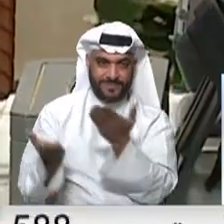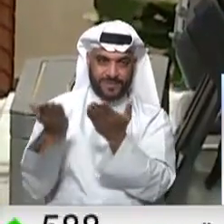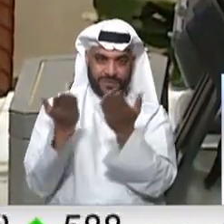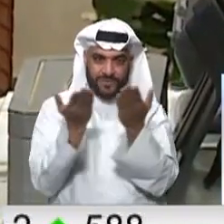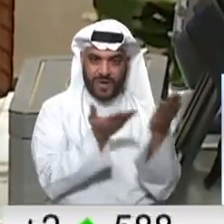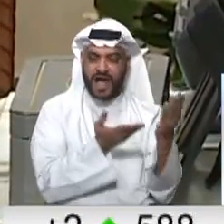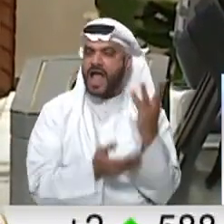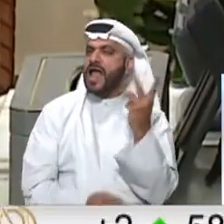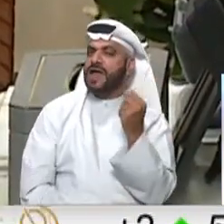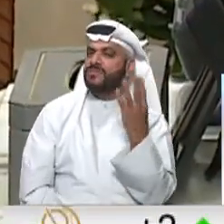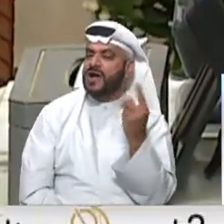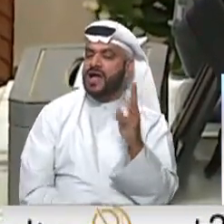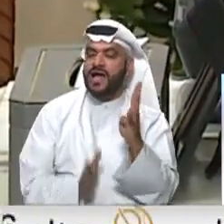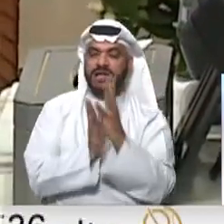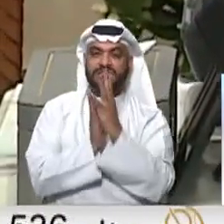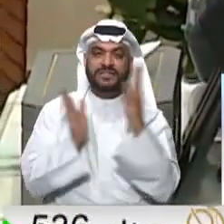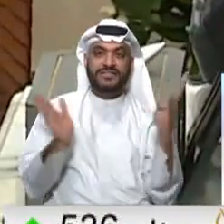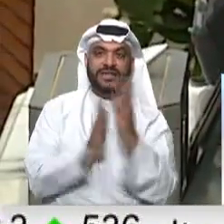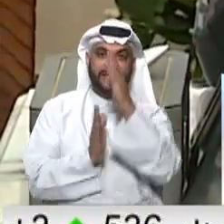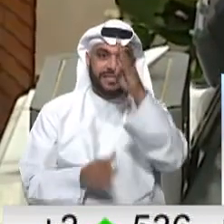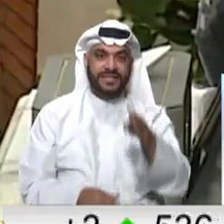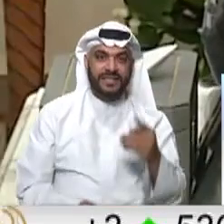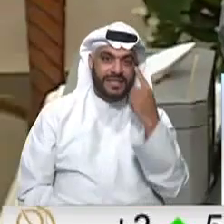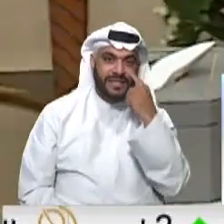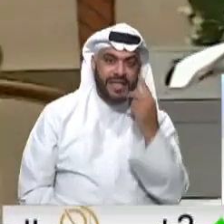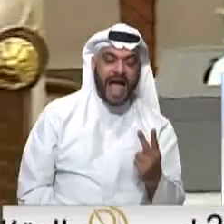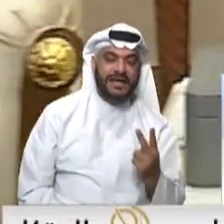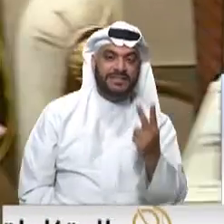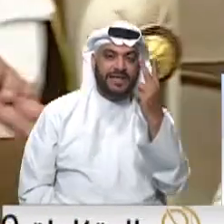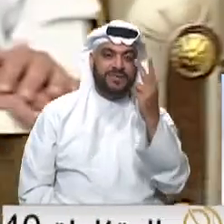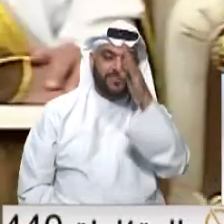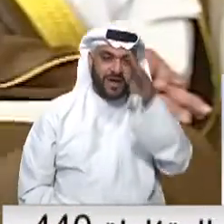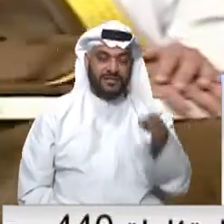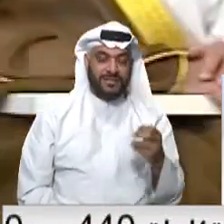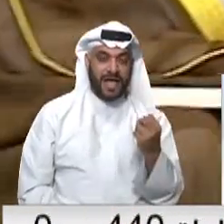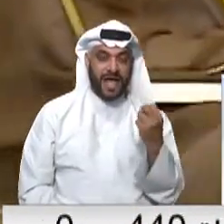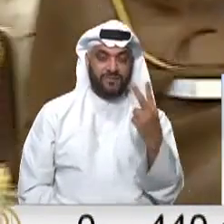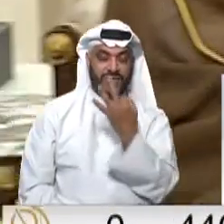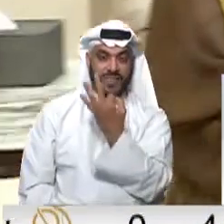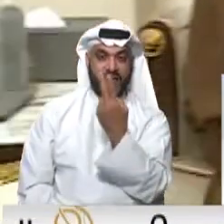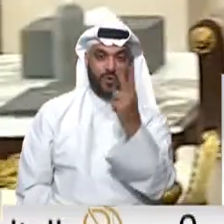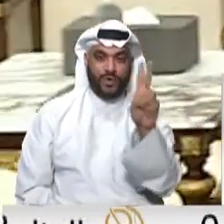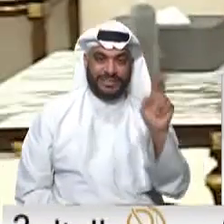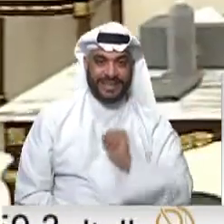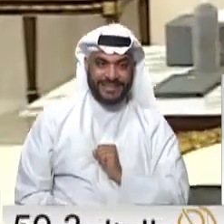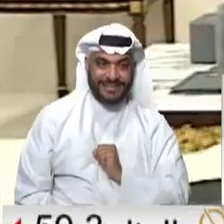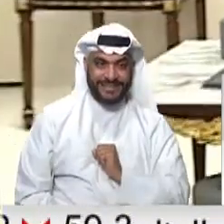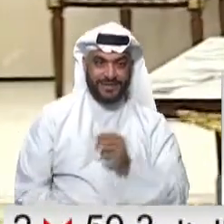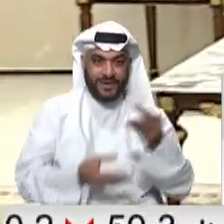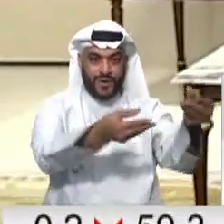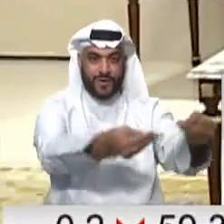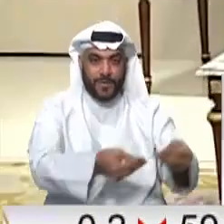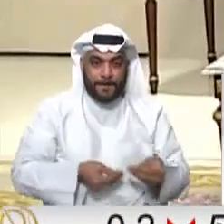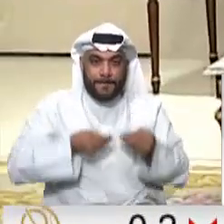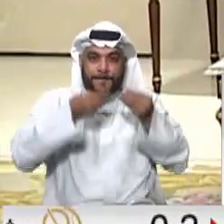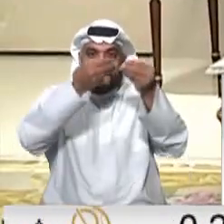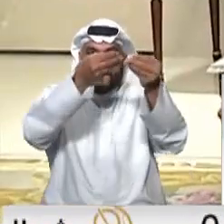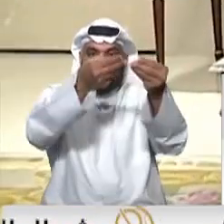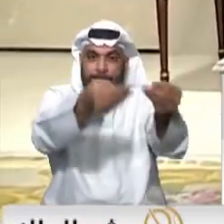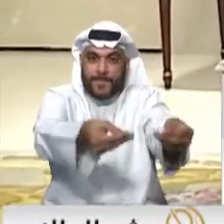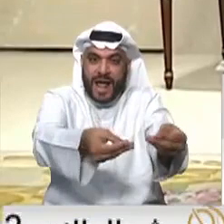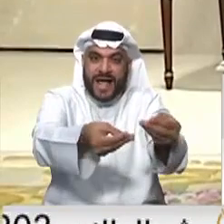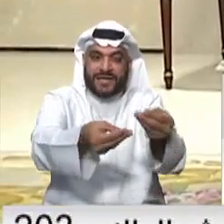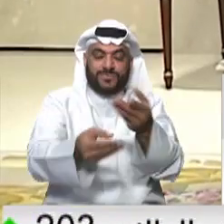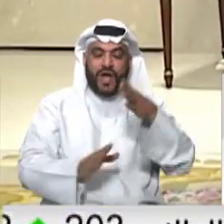بتاريخ التاسع عشر من يوليو لعام 2023 وقام بتسليم الدعوتين لسموح